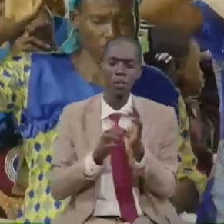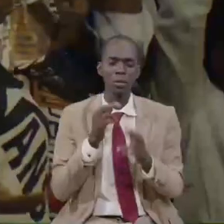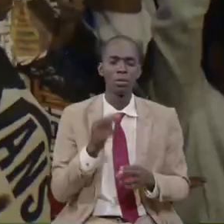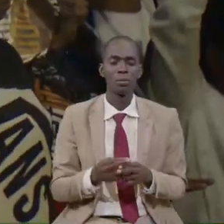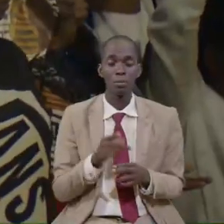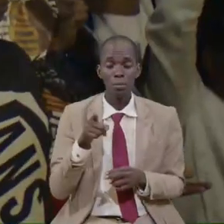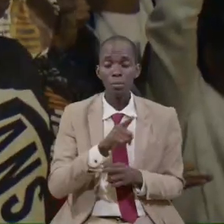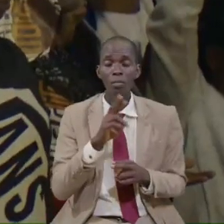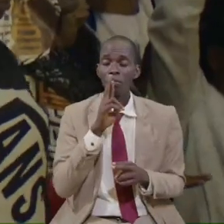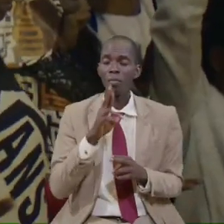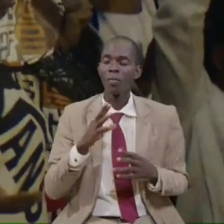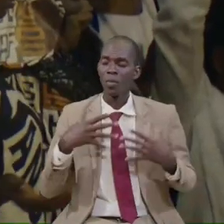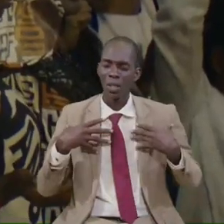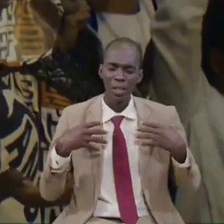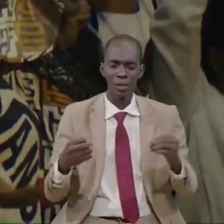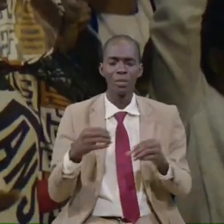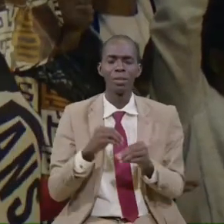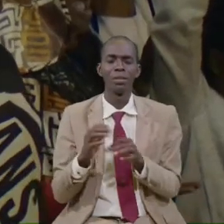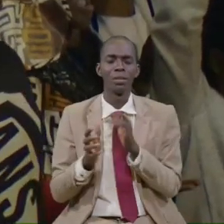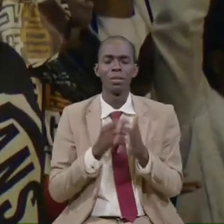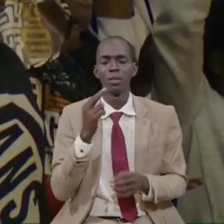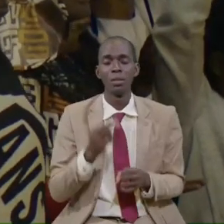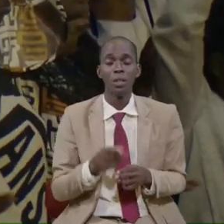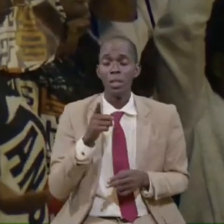Soyez en guéri. Vous êtes guéri.